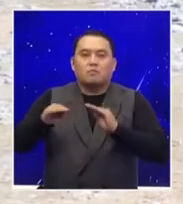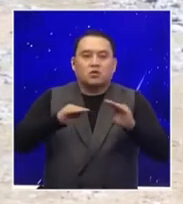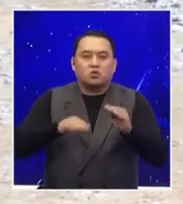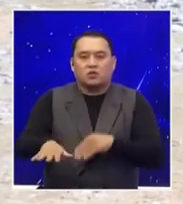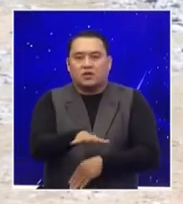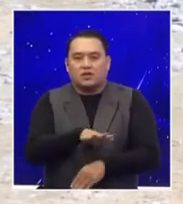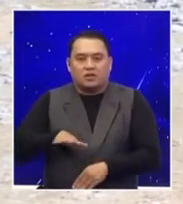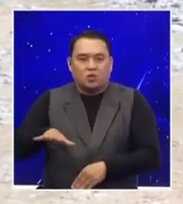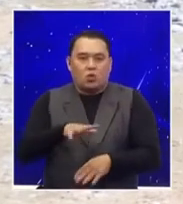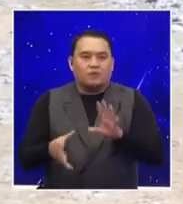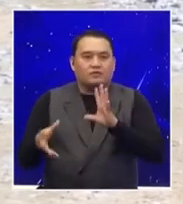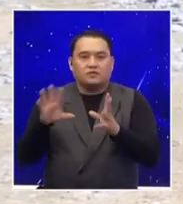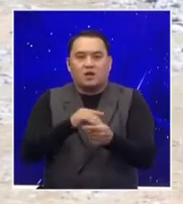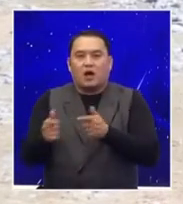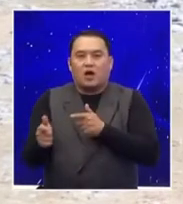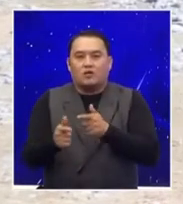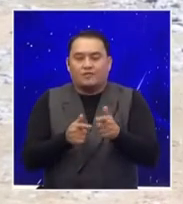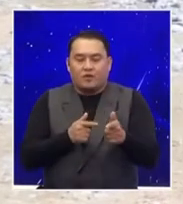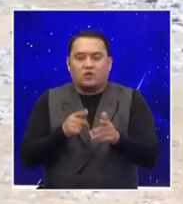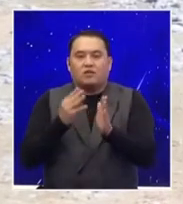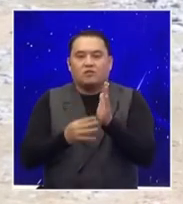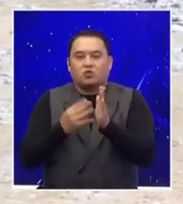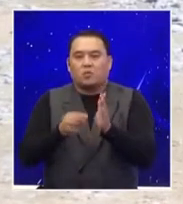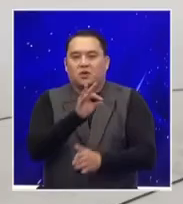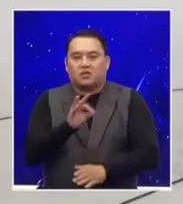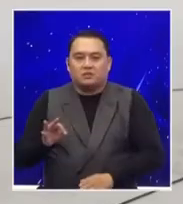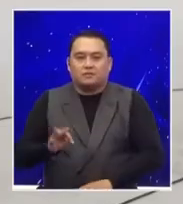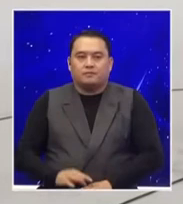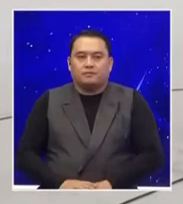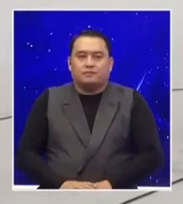прилегающей территории. В целом степень готовности ФОКа 90%.